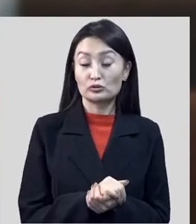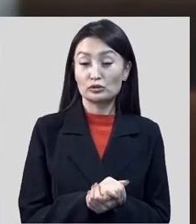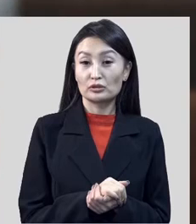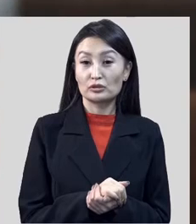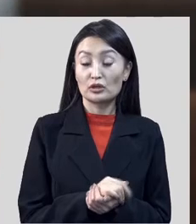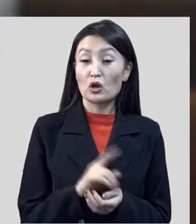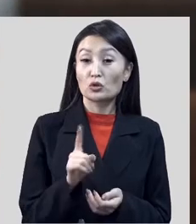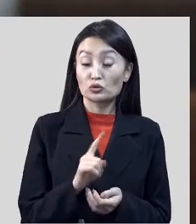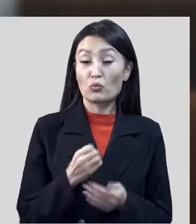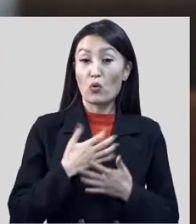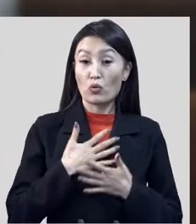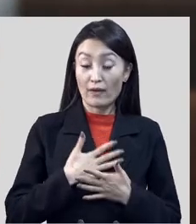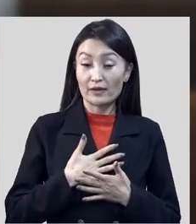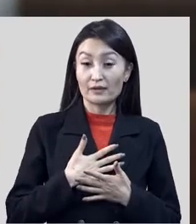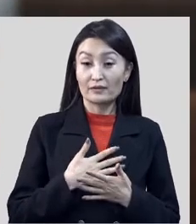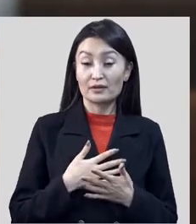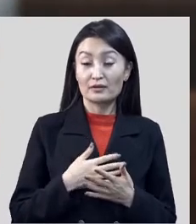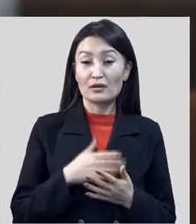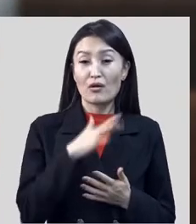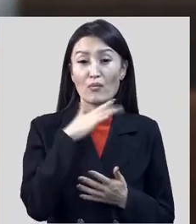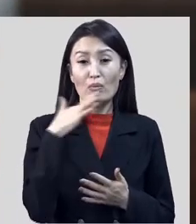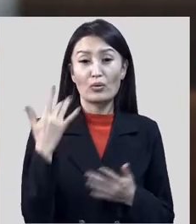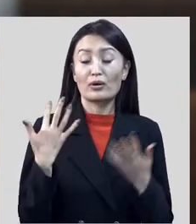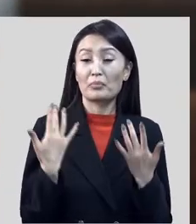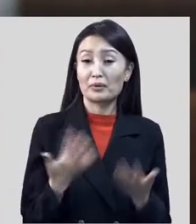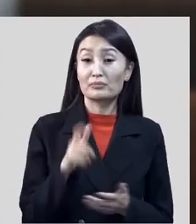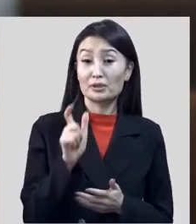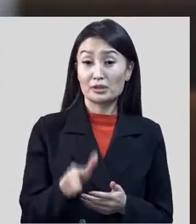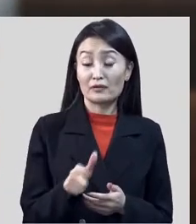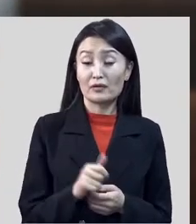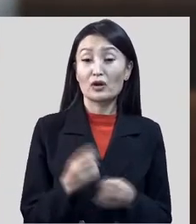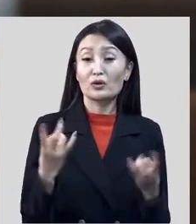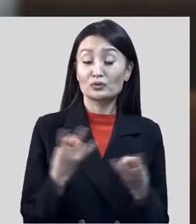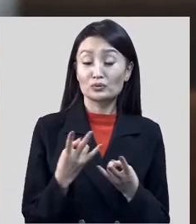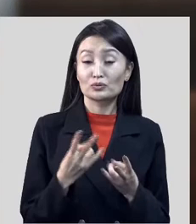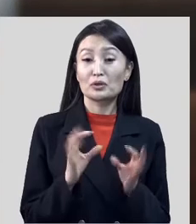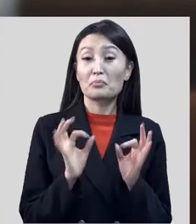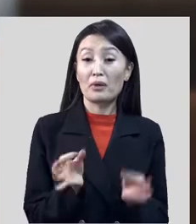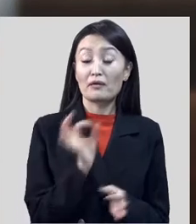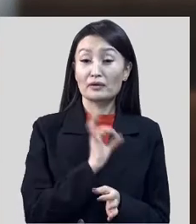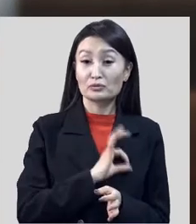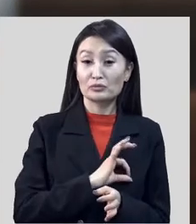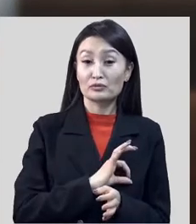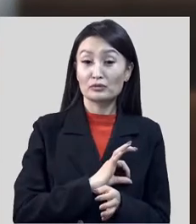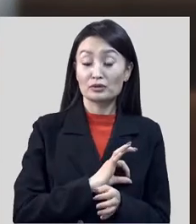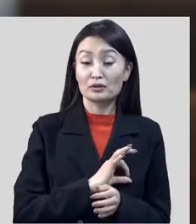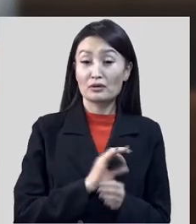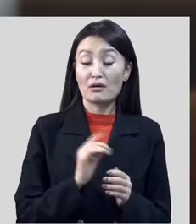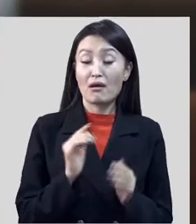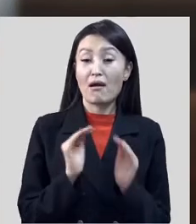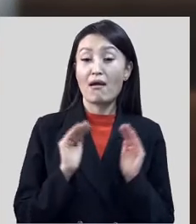чтобы удовлетворить неограниченные потребности человека нужно рационально использовать ограниченные